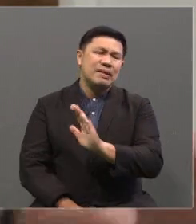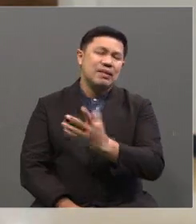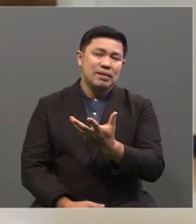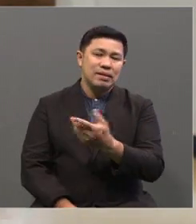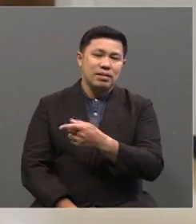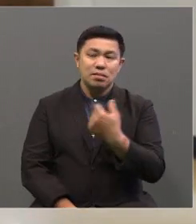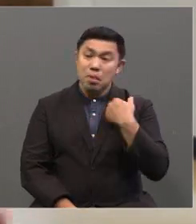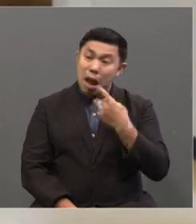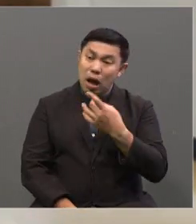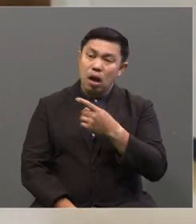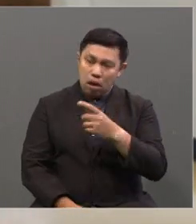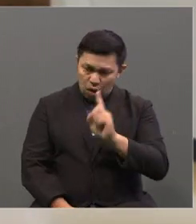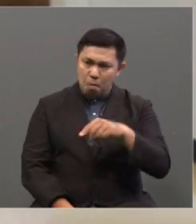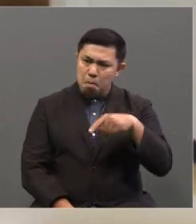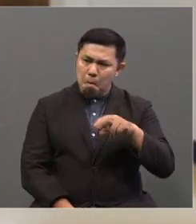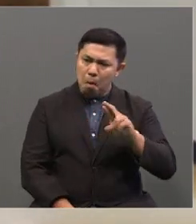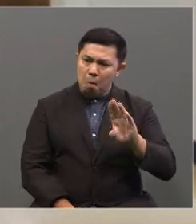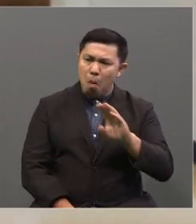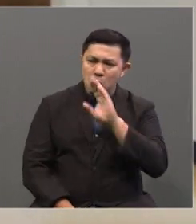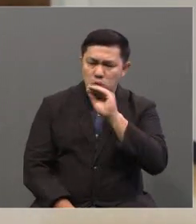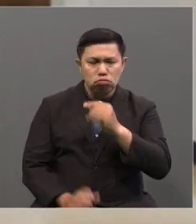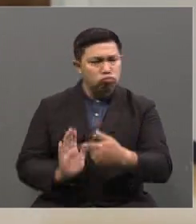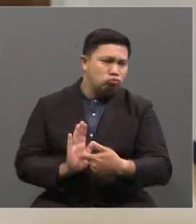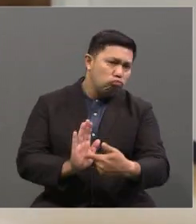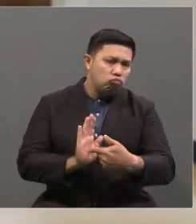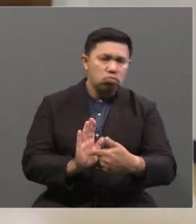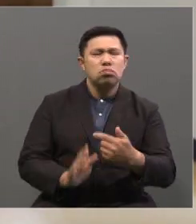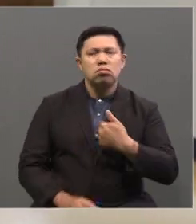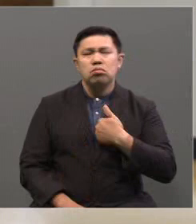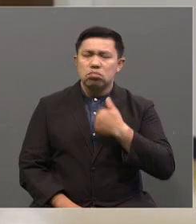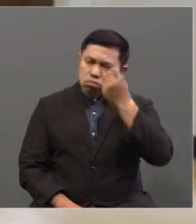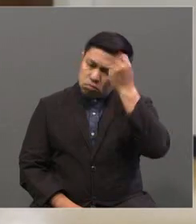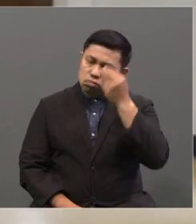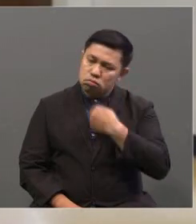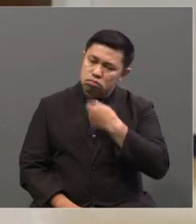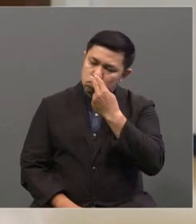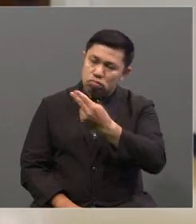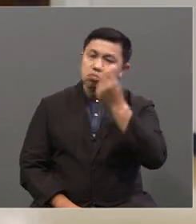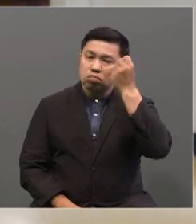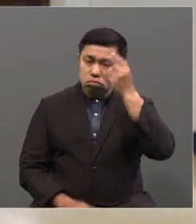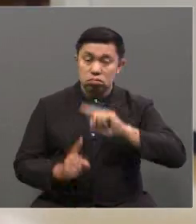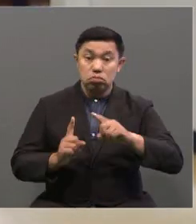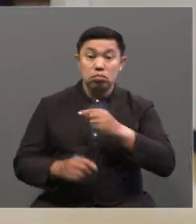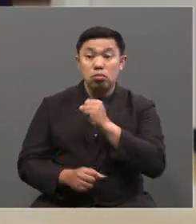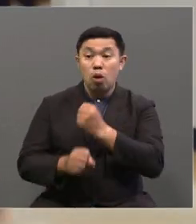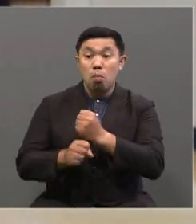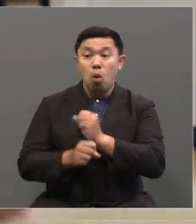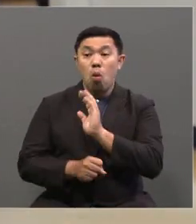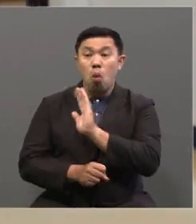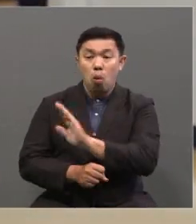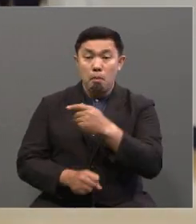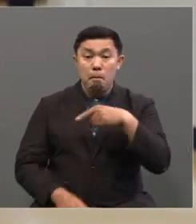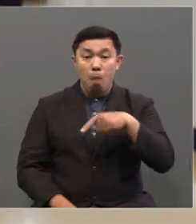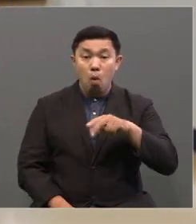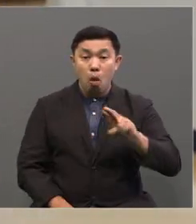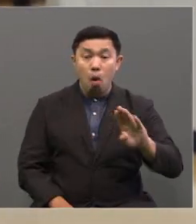มีอะไรก็ต้องเอาเรื่องพรบนี้มาใช้อยู่แล้วเราเข้าใจนะครับแต่ว่าในการทำงานเนี่ยถึงแม้จะมีพรบ